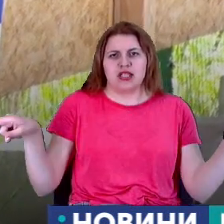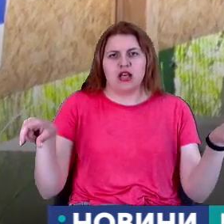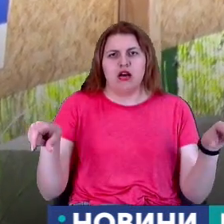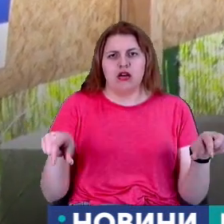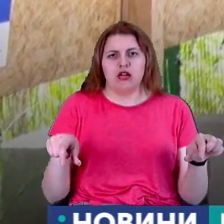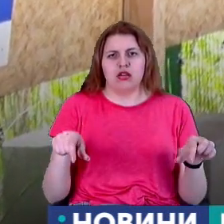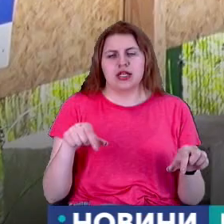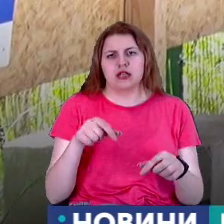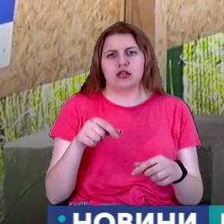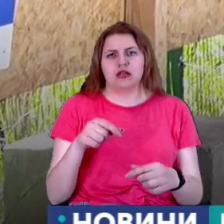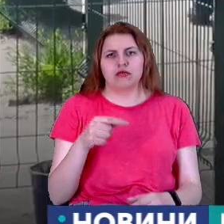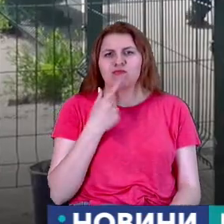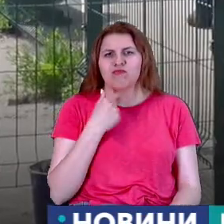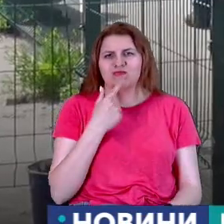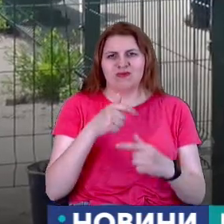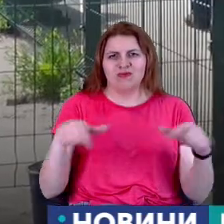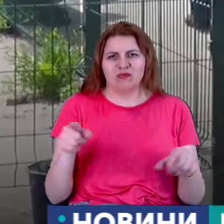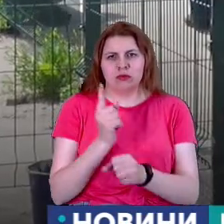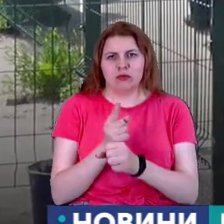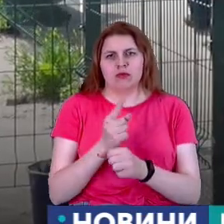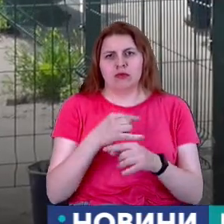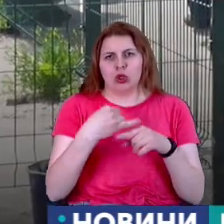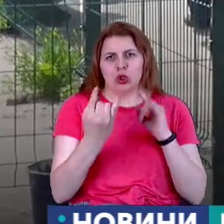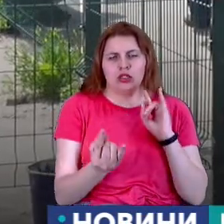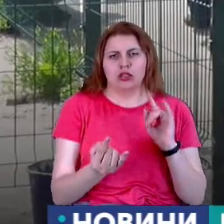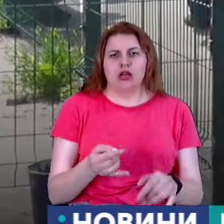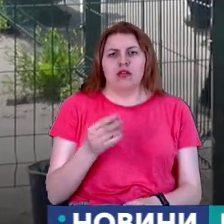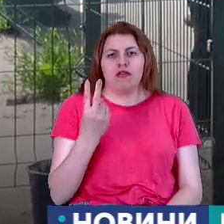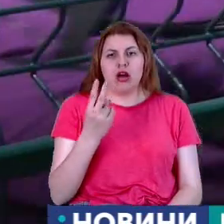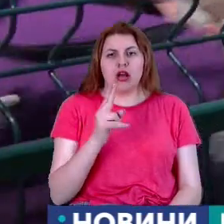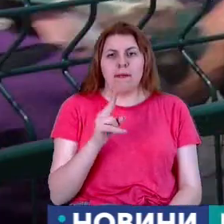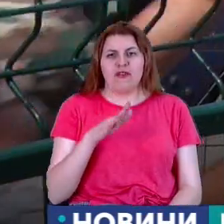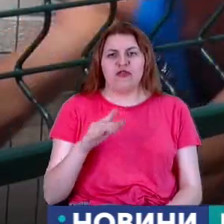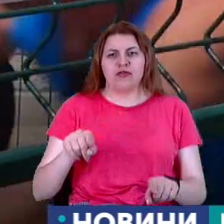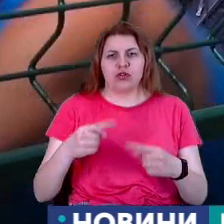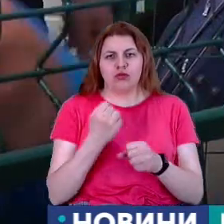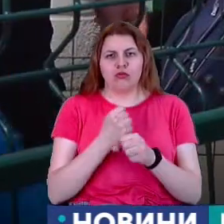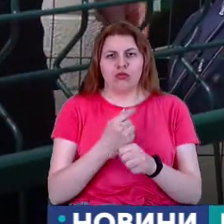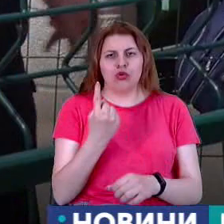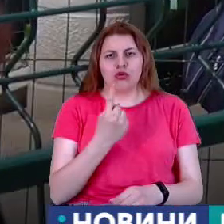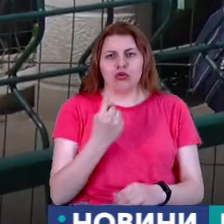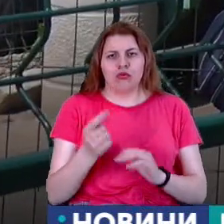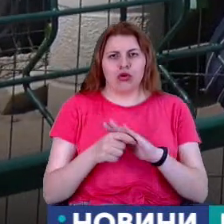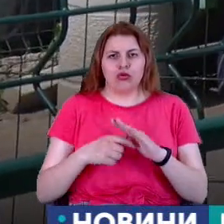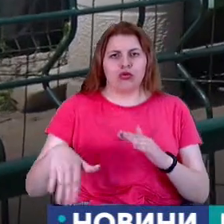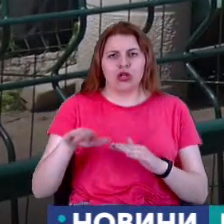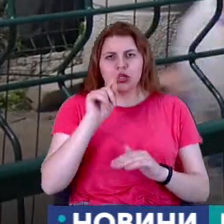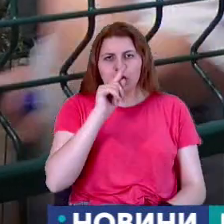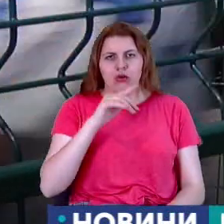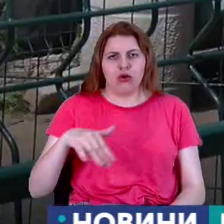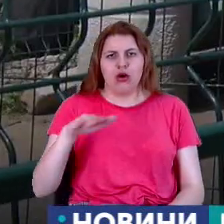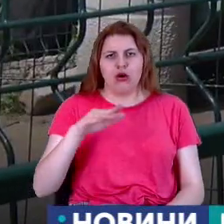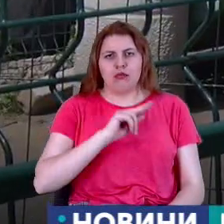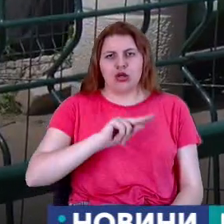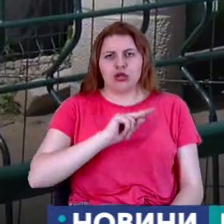стрічками мост. Два КПВВ відновили роботу. По одному на Донеччині та Луганщині. Працюють з 11 до